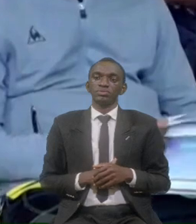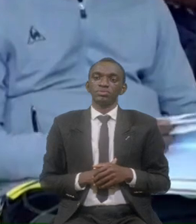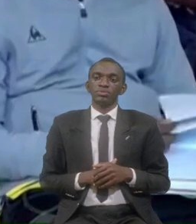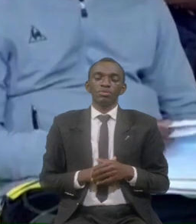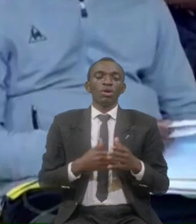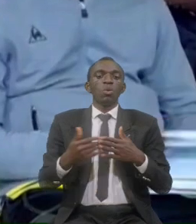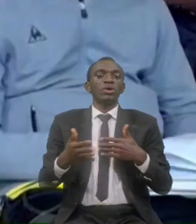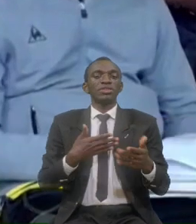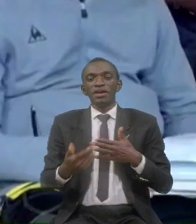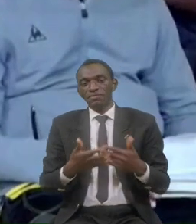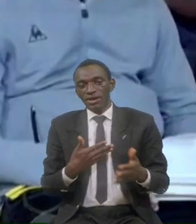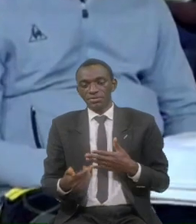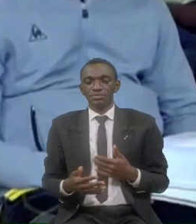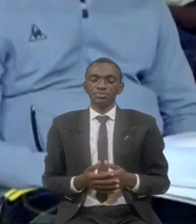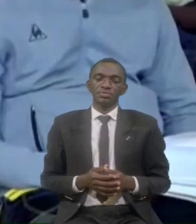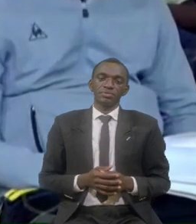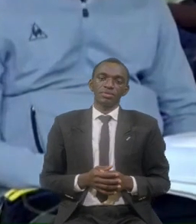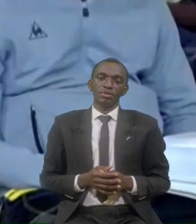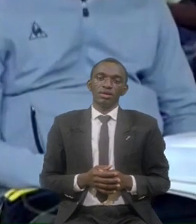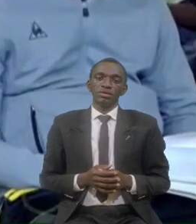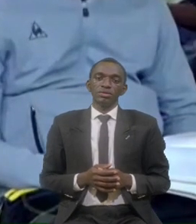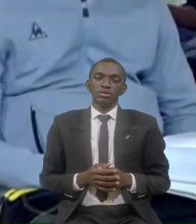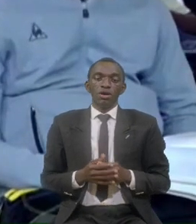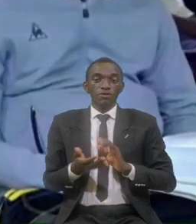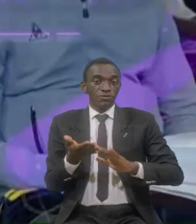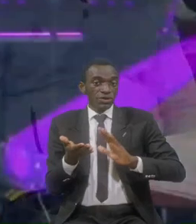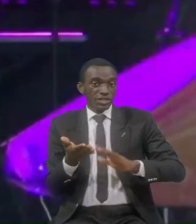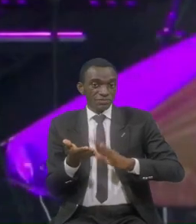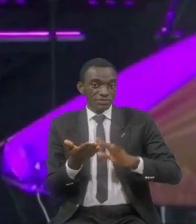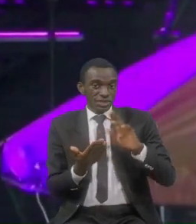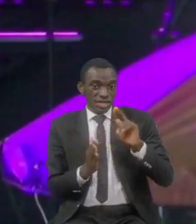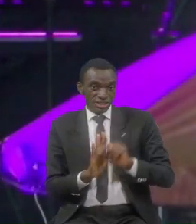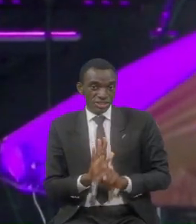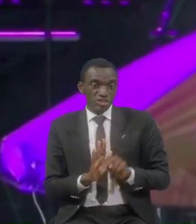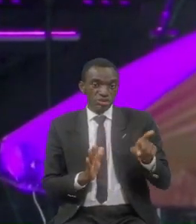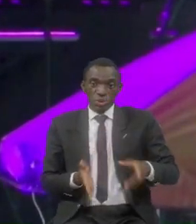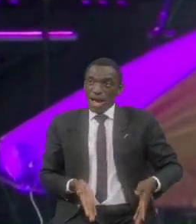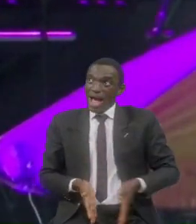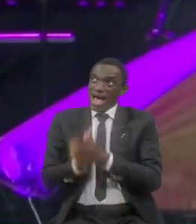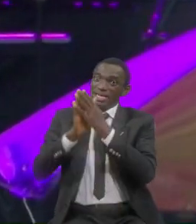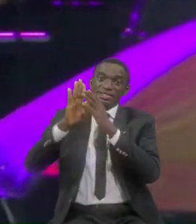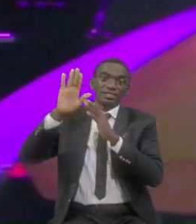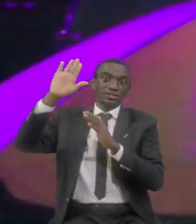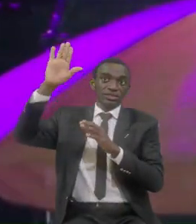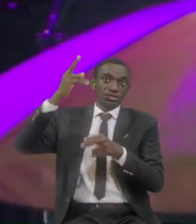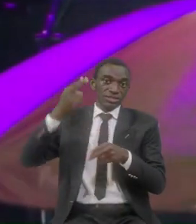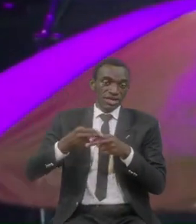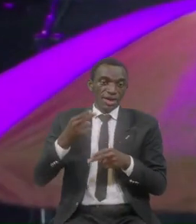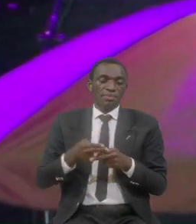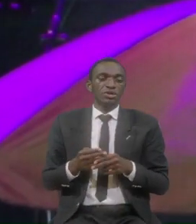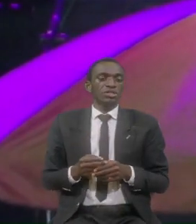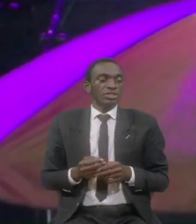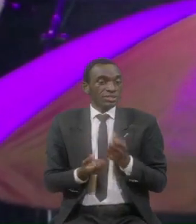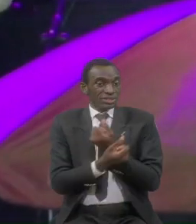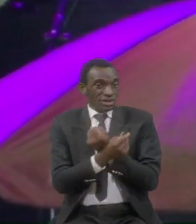Whatsoever. Maskin unsa. Forgiveness we ask in His name. Ang pagpasaylo ng ayaw ta siyang pangalan. Salvation we